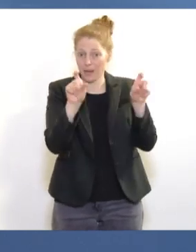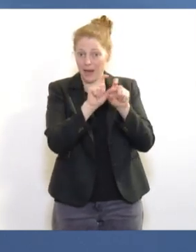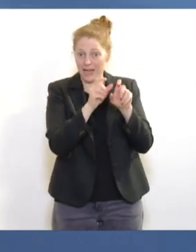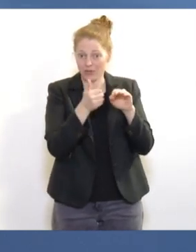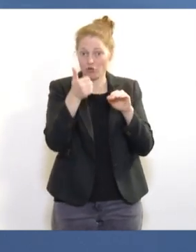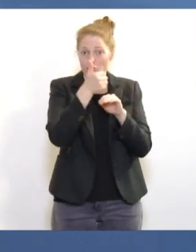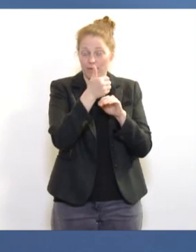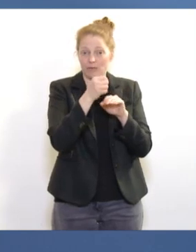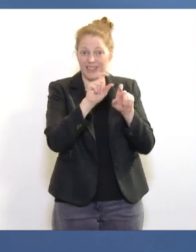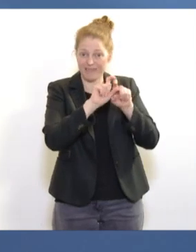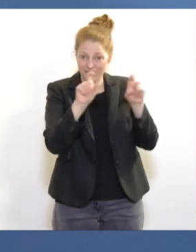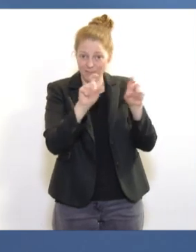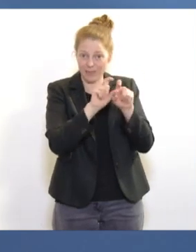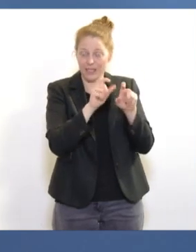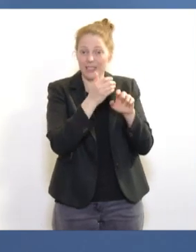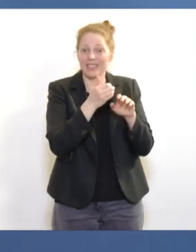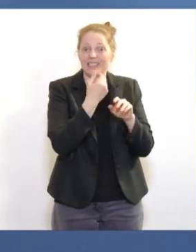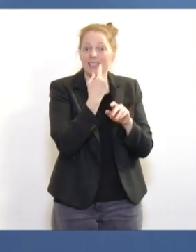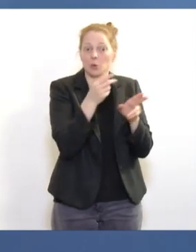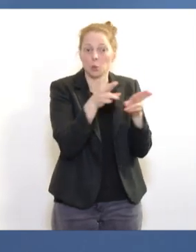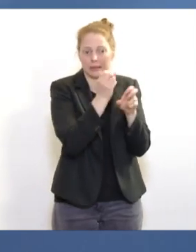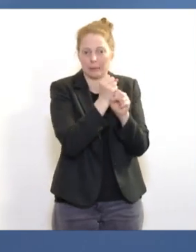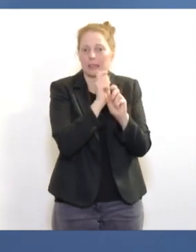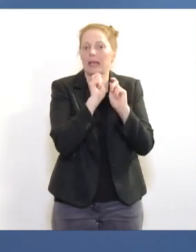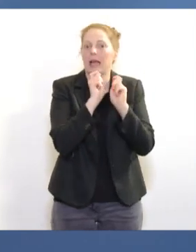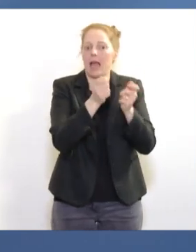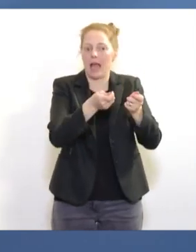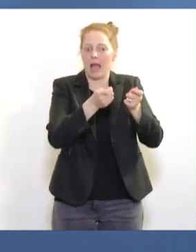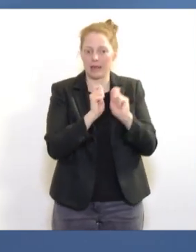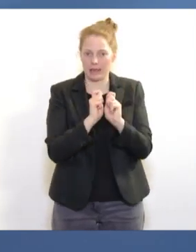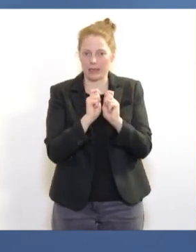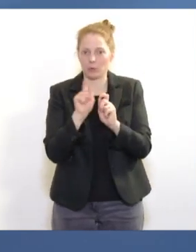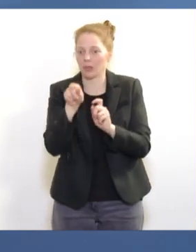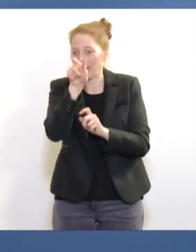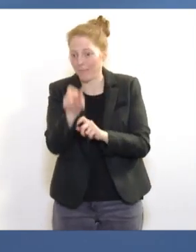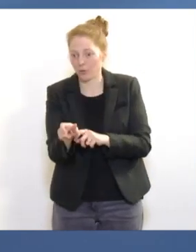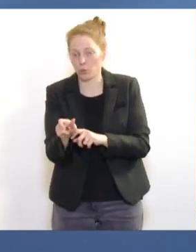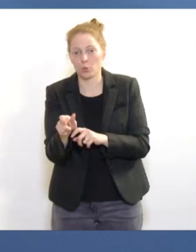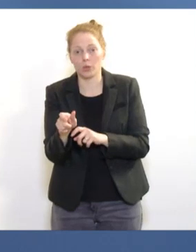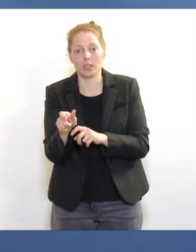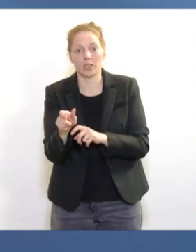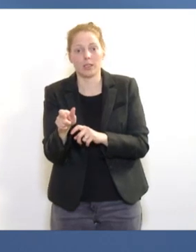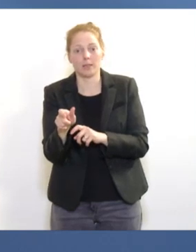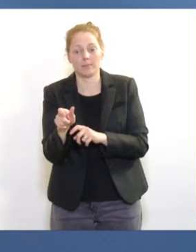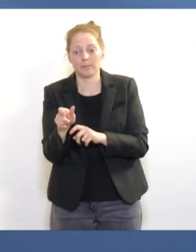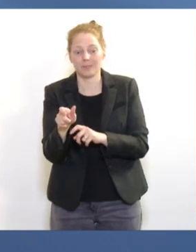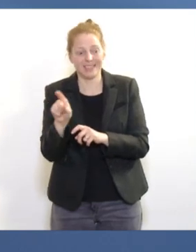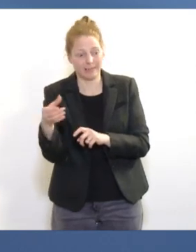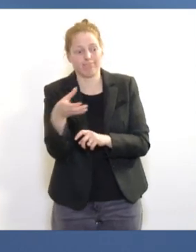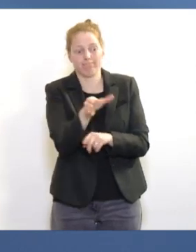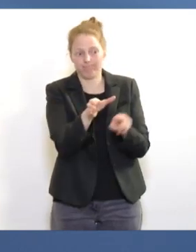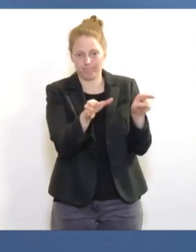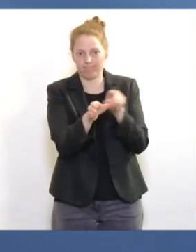davon, ob sie selber am Chômage partiell sind oder ob sie an dem Betrieb auch noch immer aktiv arbeiten, dürfen zu